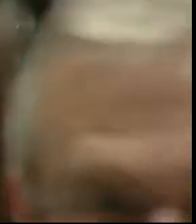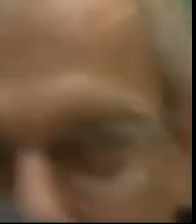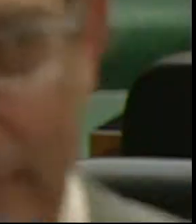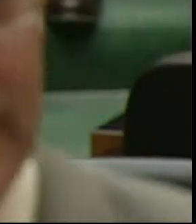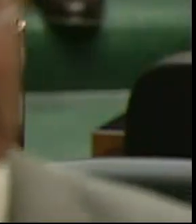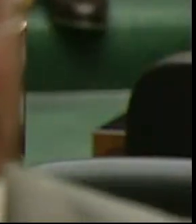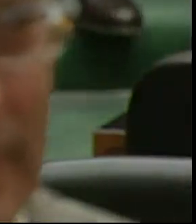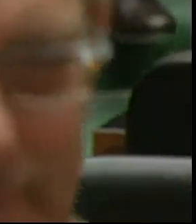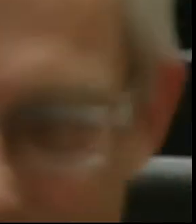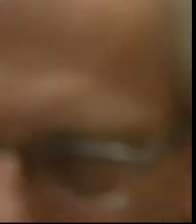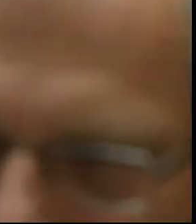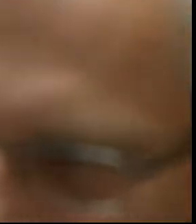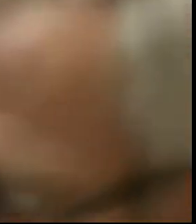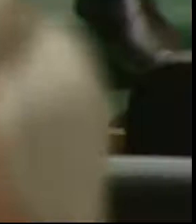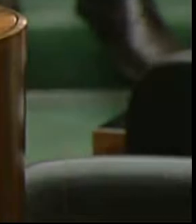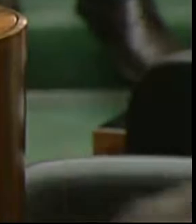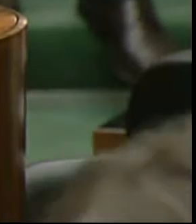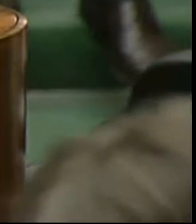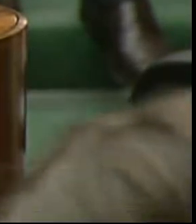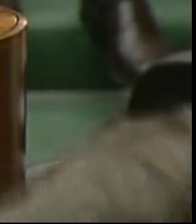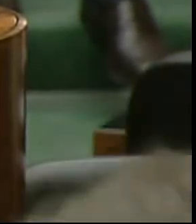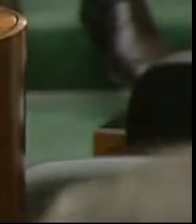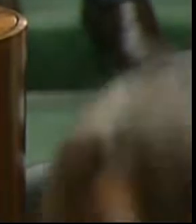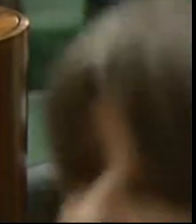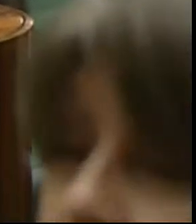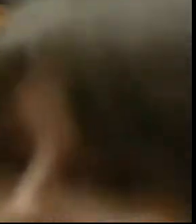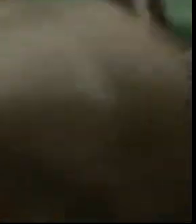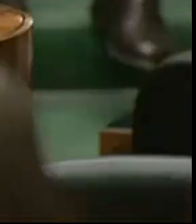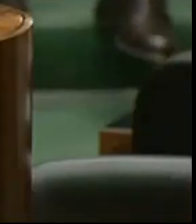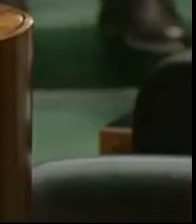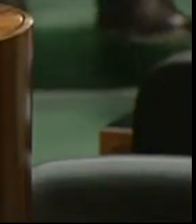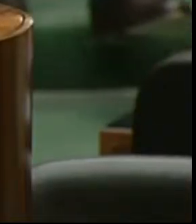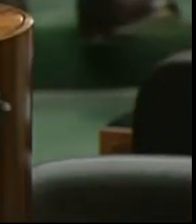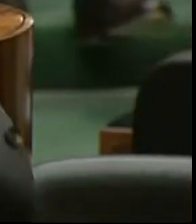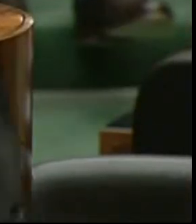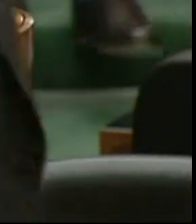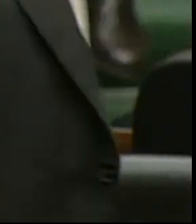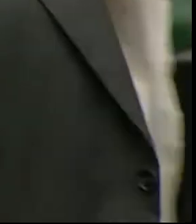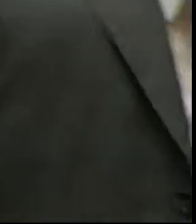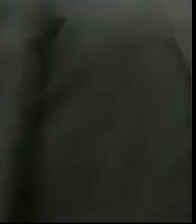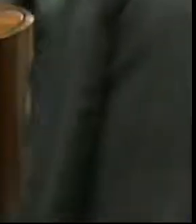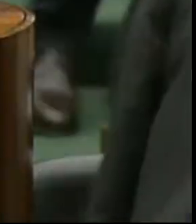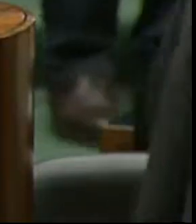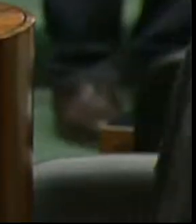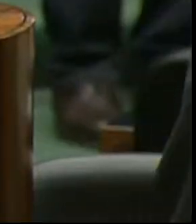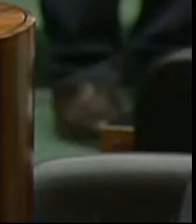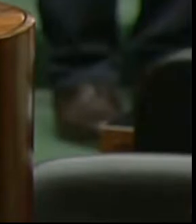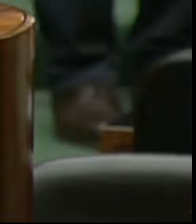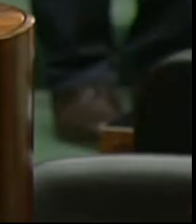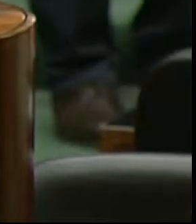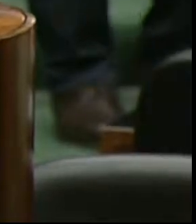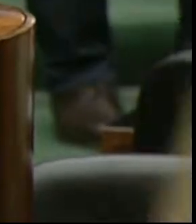Milner, Mölzer, Moser, Muchitsch, Mückstein, Mühlberghuber, Nusiol,